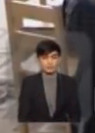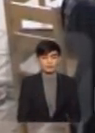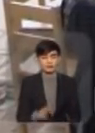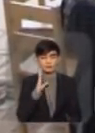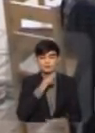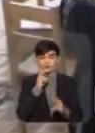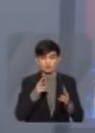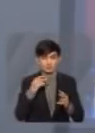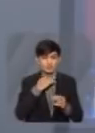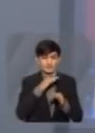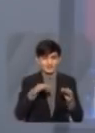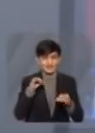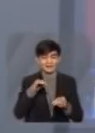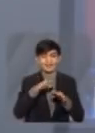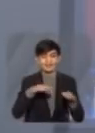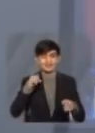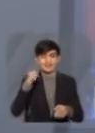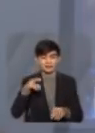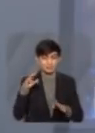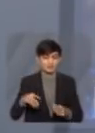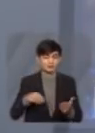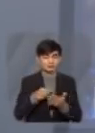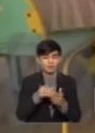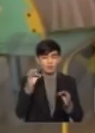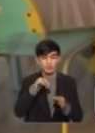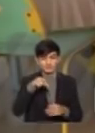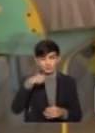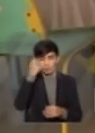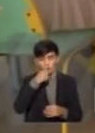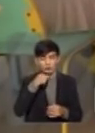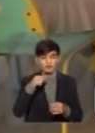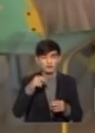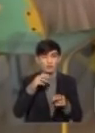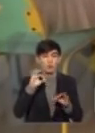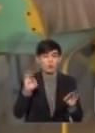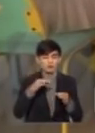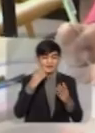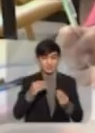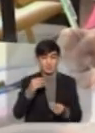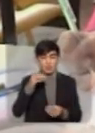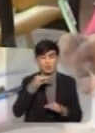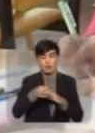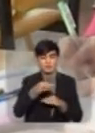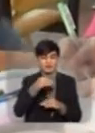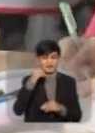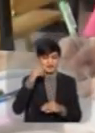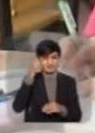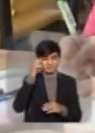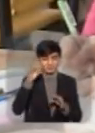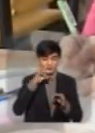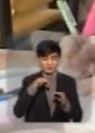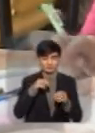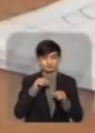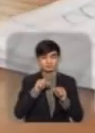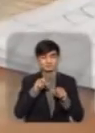Көппалалы отбасылардың балабақшаға баратын балалар үшін төлейтін ақшасын биылғы жылдың көктемінде облыстық білім басқармасы беретін болып шешілген еді.